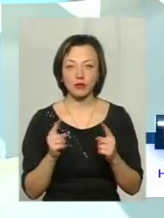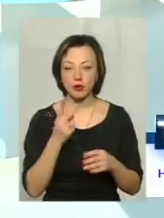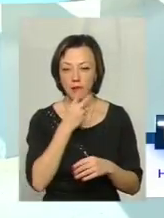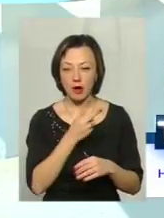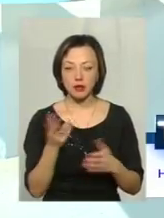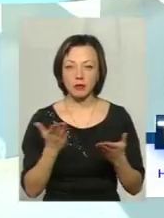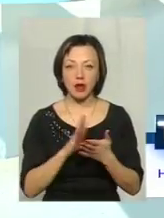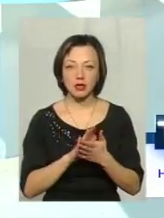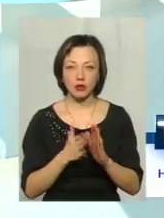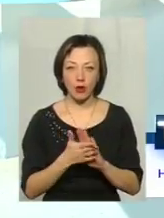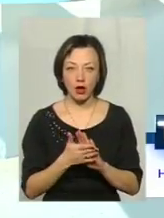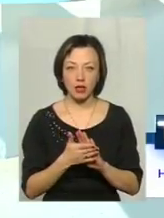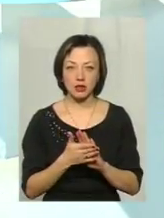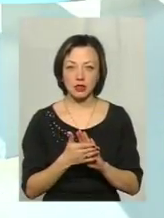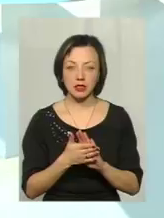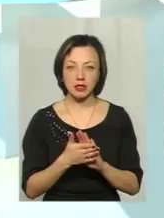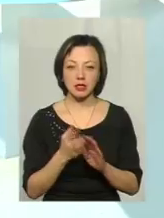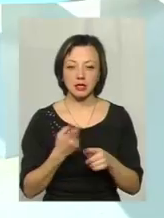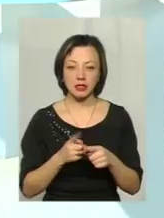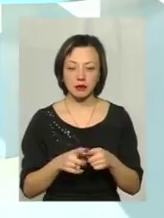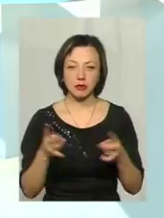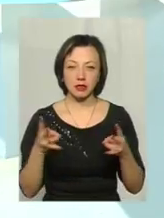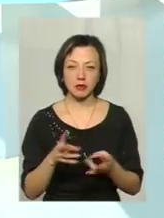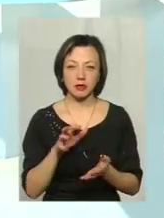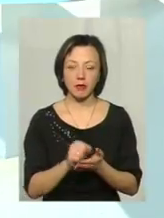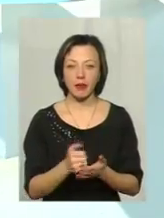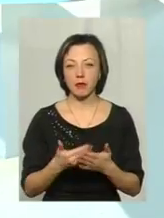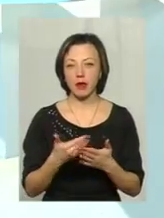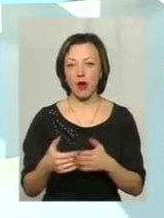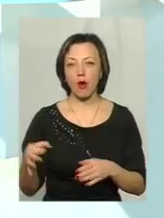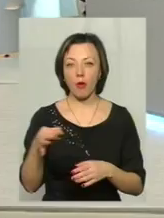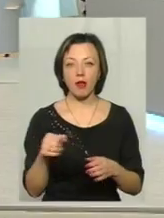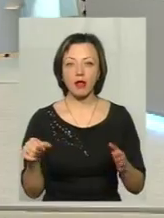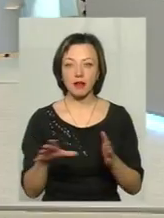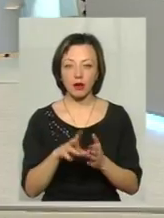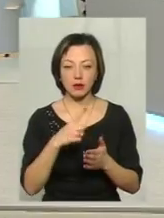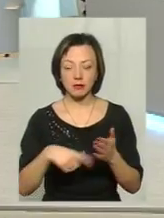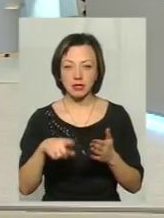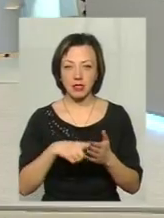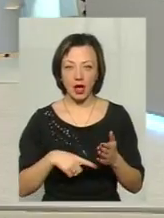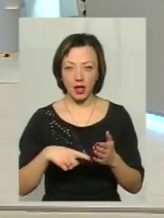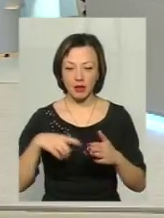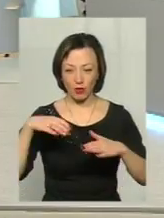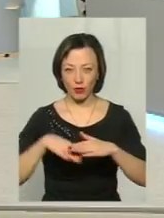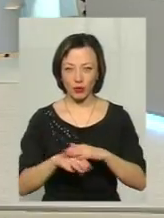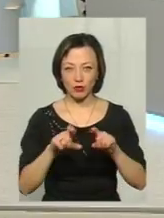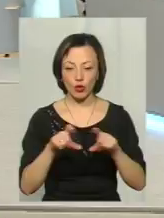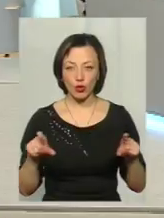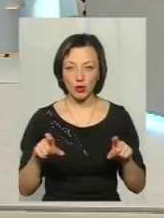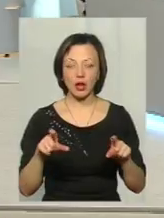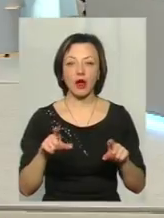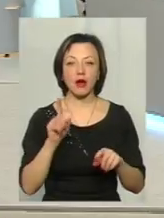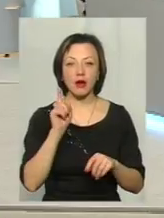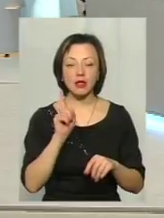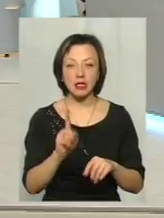яка ситуація і то, що цим треба займатися. Ну, обленерго от списали споруду в цьому році, списали тільки при